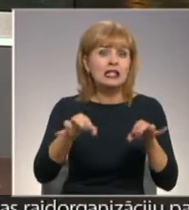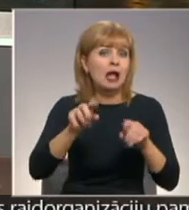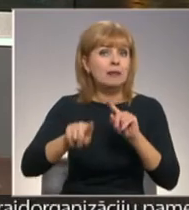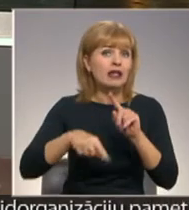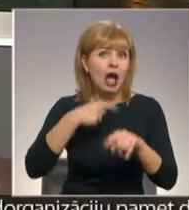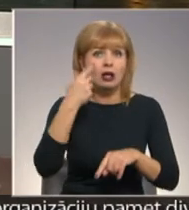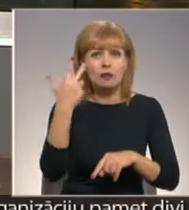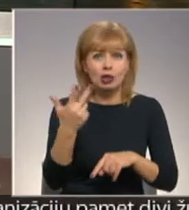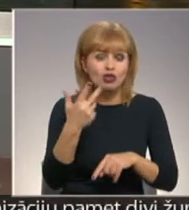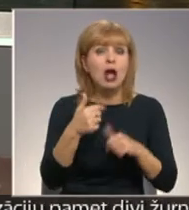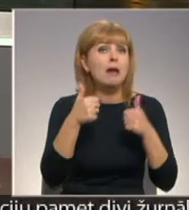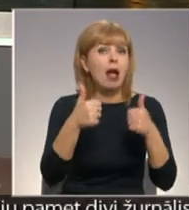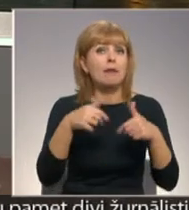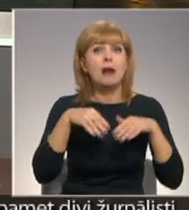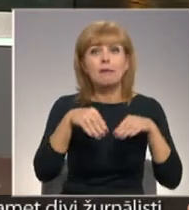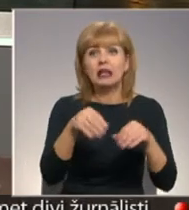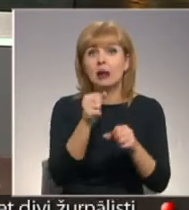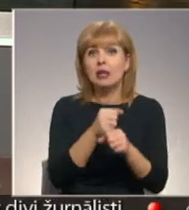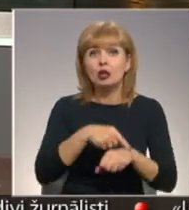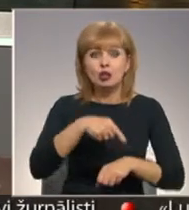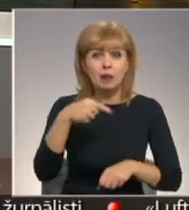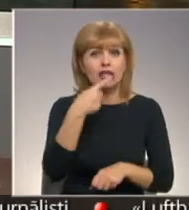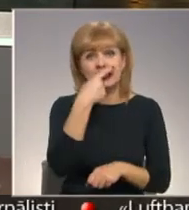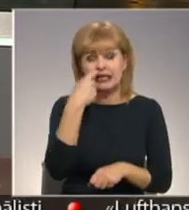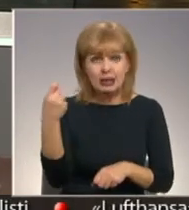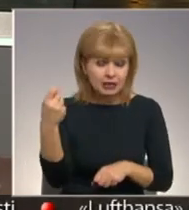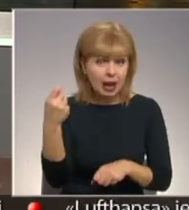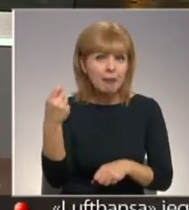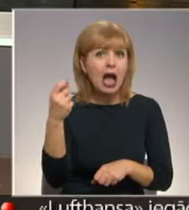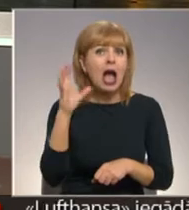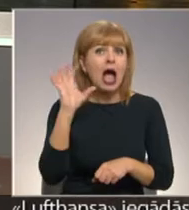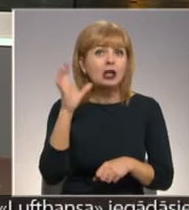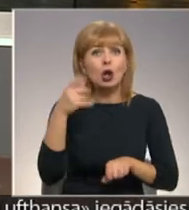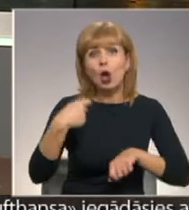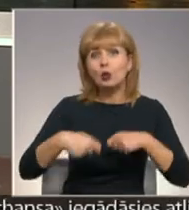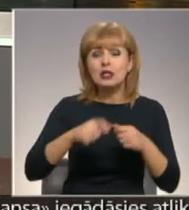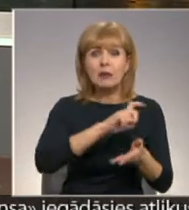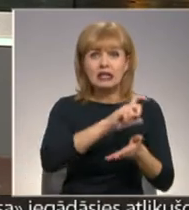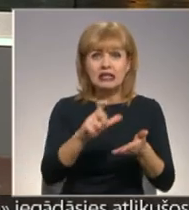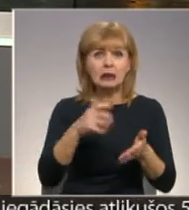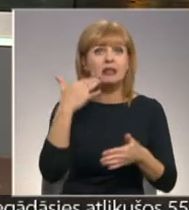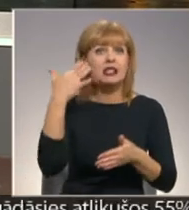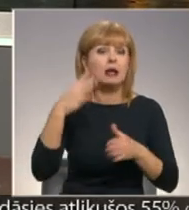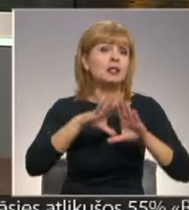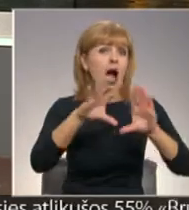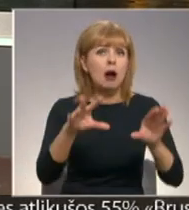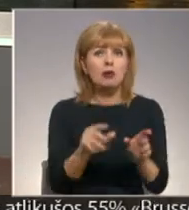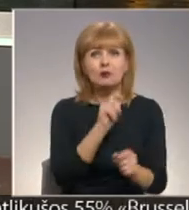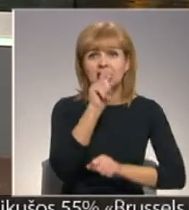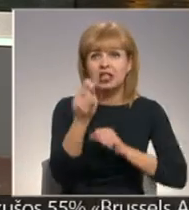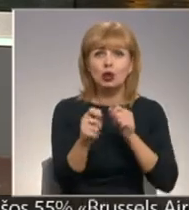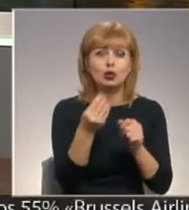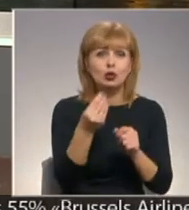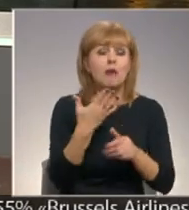darba sajūtu simtiem ētrā nospēlētām dziesmām un cerams ar apjomīgu ziedojumu summu labam mērķim. Un, protams, runa ir par Latvijas